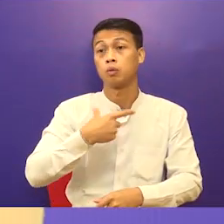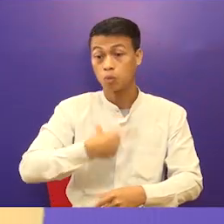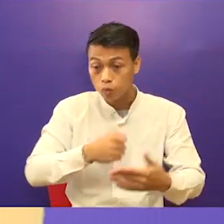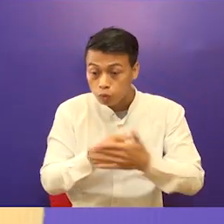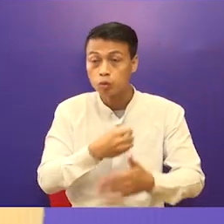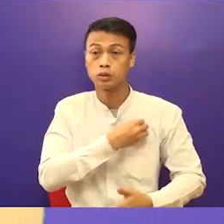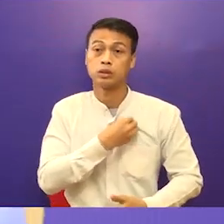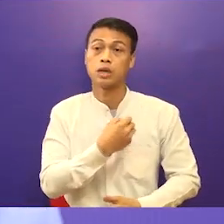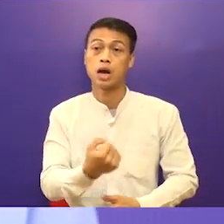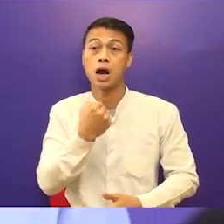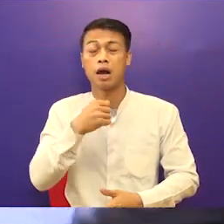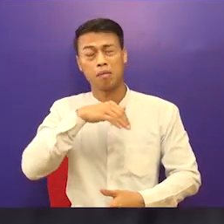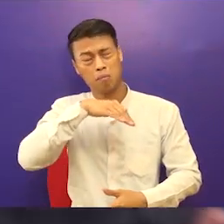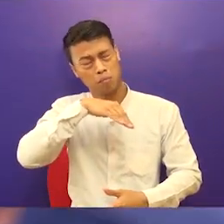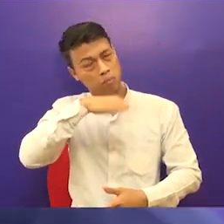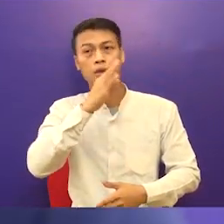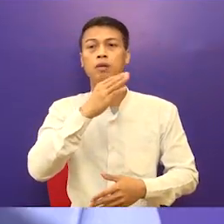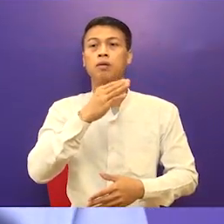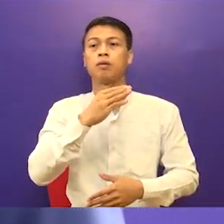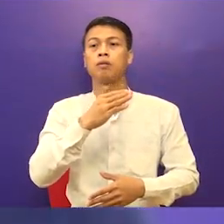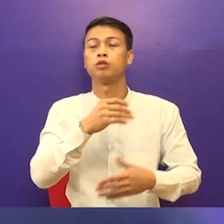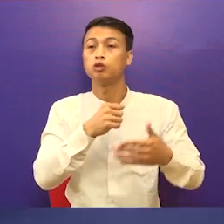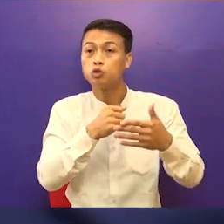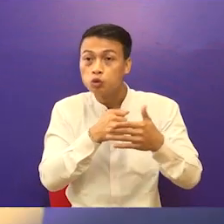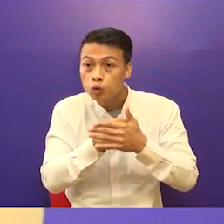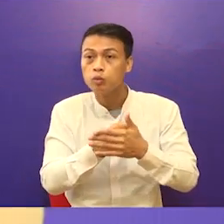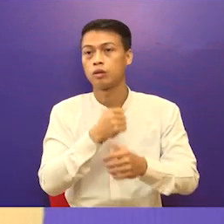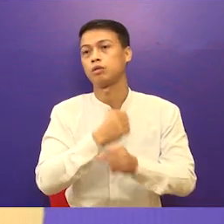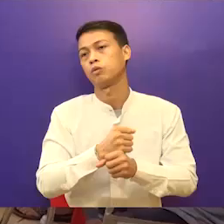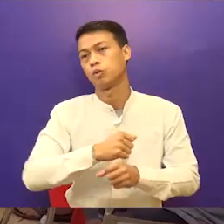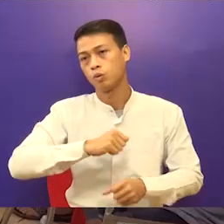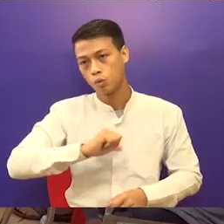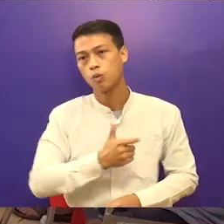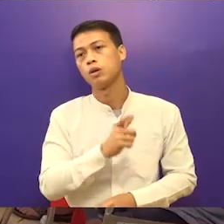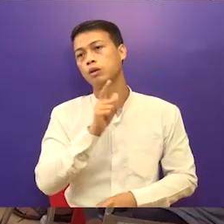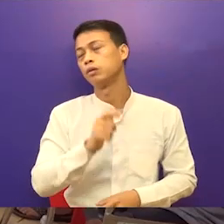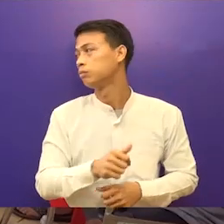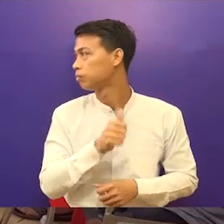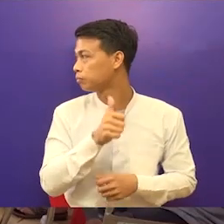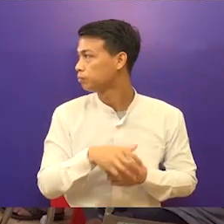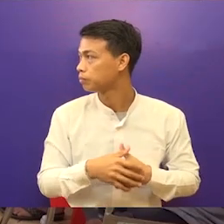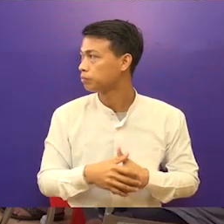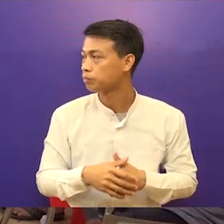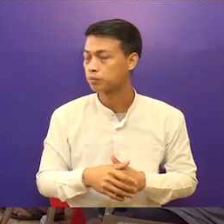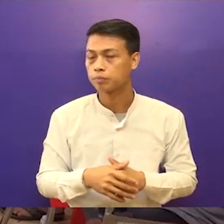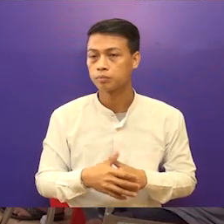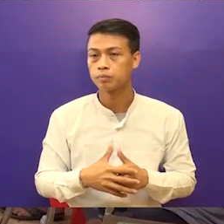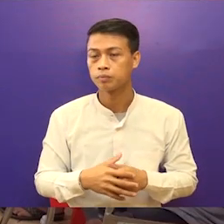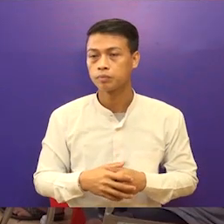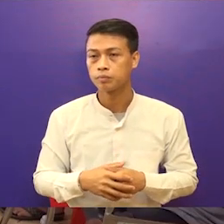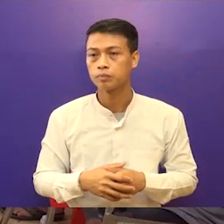ကျေးဇူးတင်ပါတယ်ကျွန်တော်အချိန်ရလဲကျွန်တော်ညီကုန်းချုပ်ပိုင်းကိုပဲသွားပါတော့မယ်ကျွန်တော်တခုလောက်တော့ TV ကြည့်နေတဲ့ပြည်သက်တွေရောဒီကပြည်သက်တွေရောကျွန်တော်န